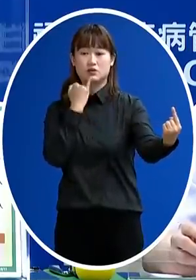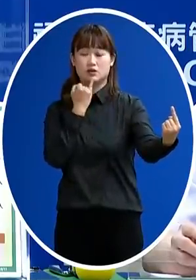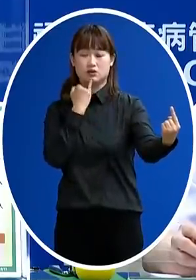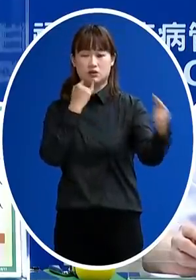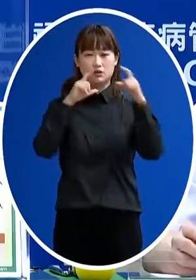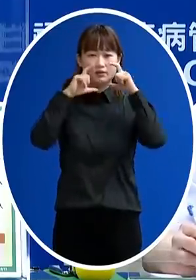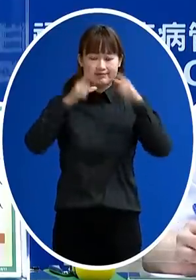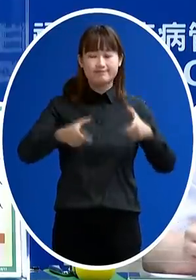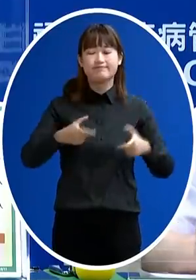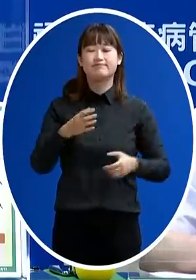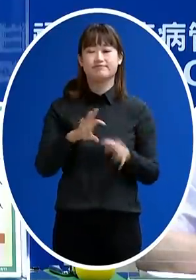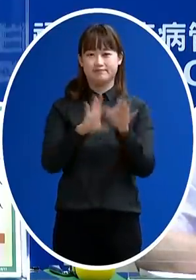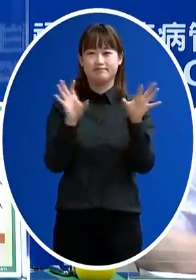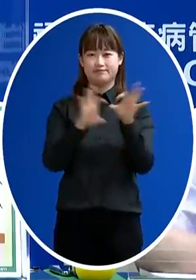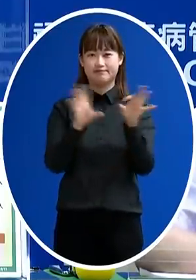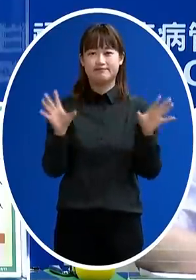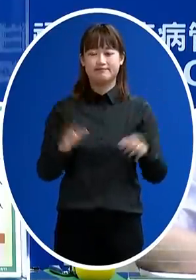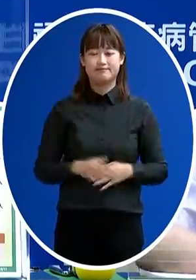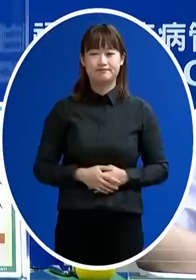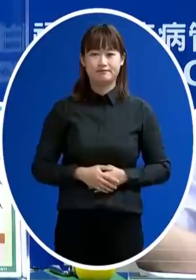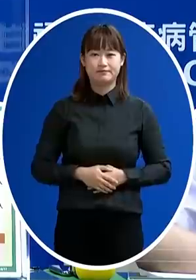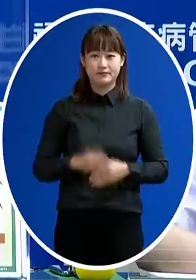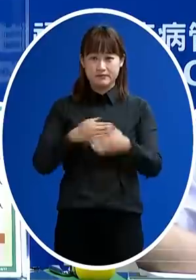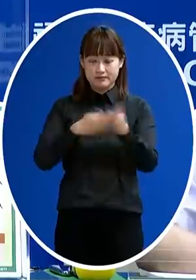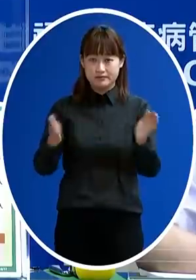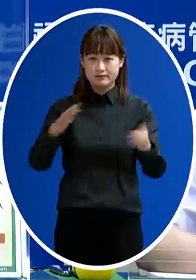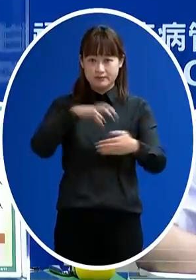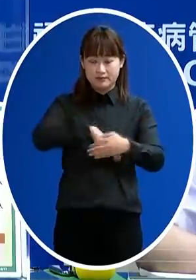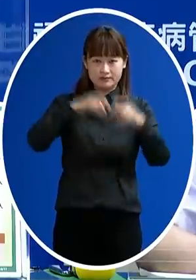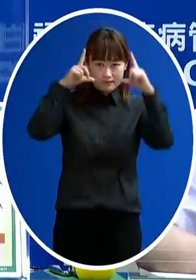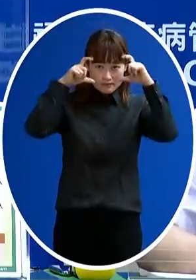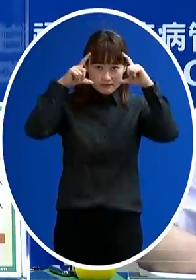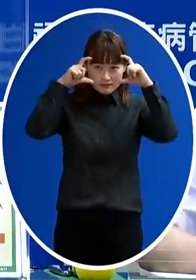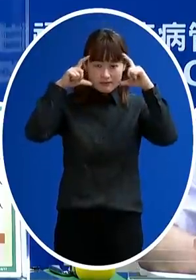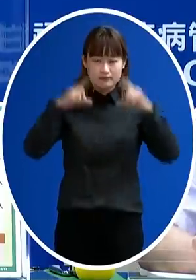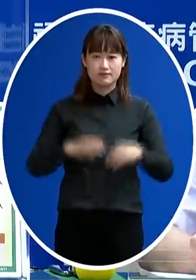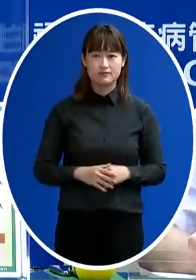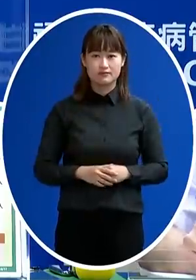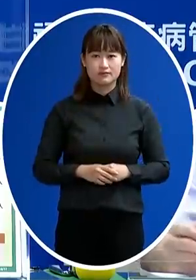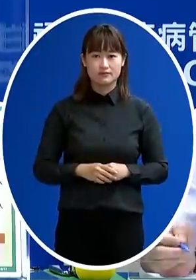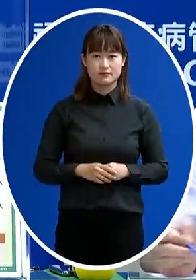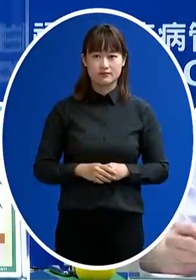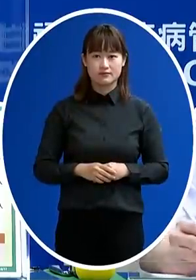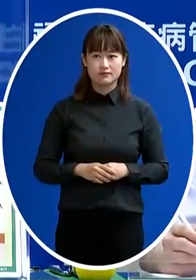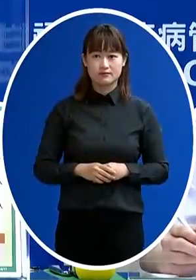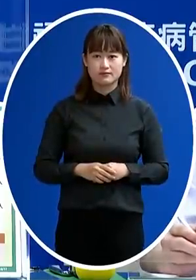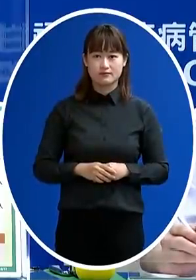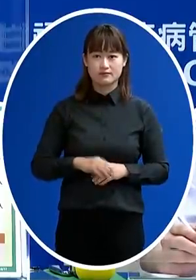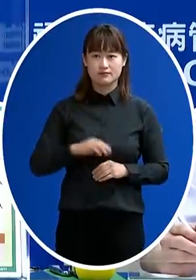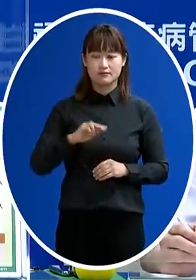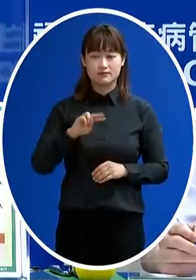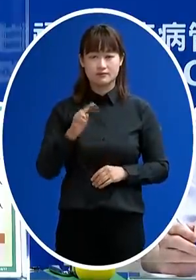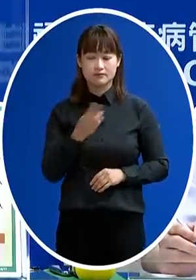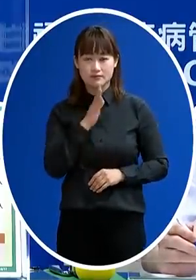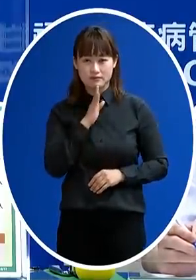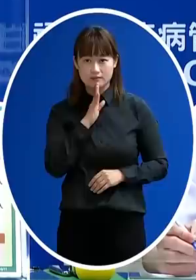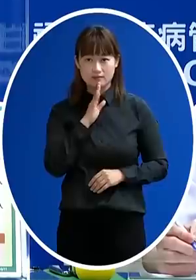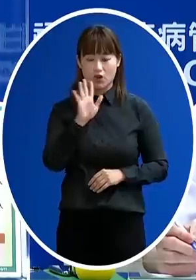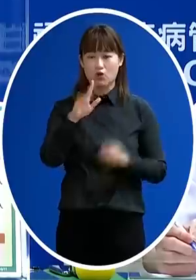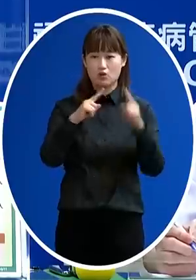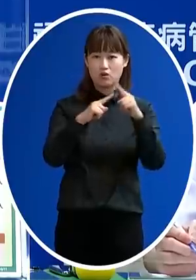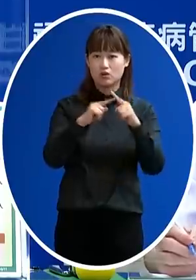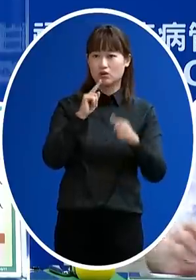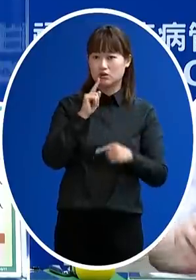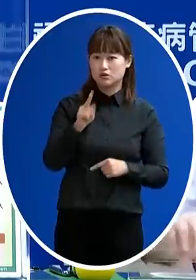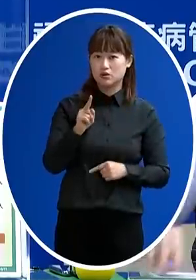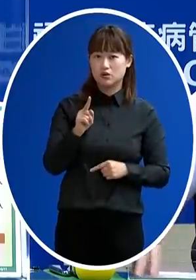罩脱下来。那室内外在拍摄那进来当然也有相关的人在反